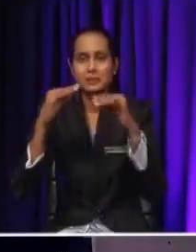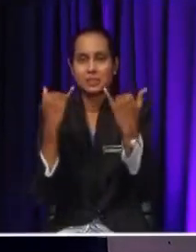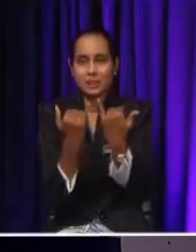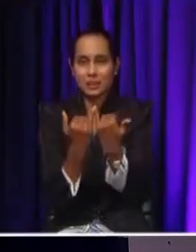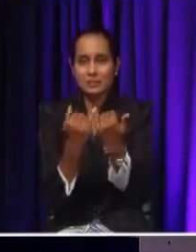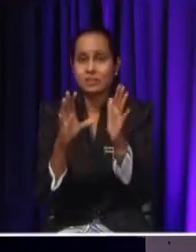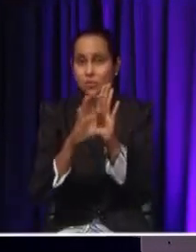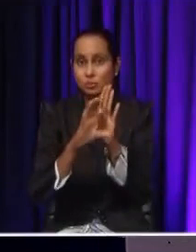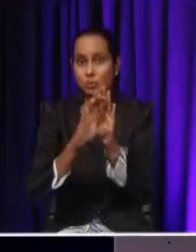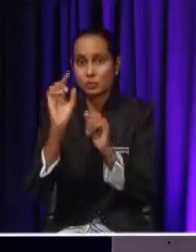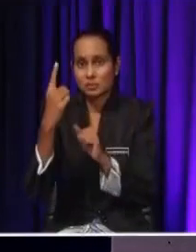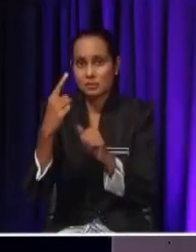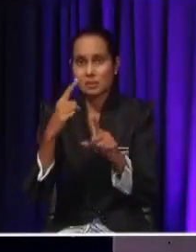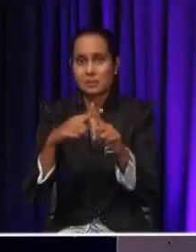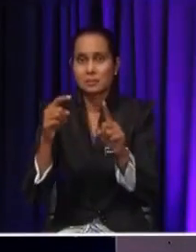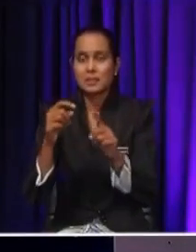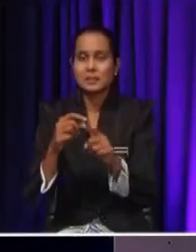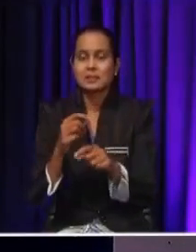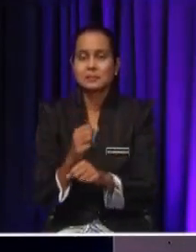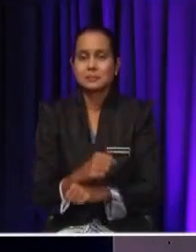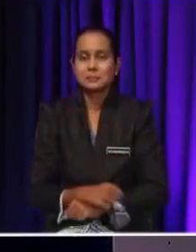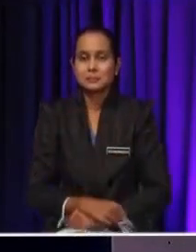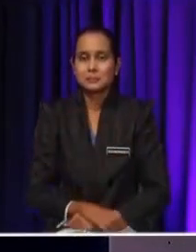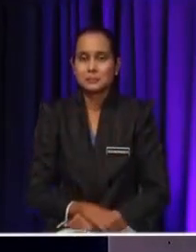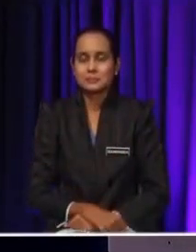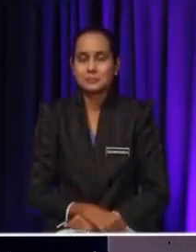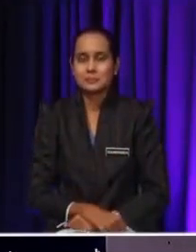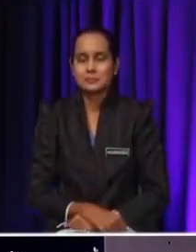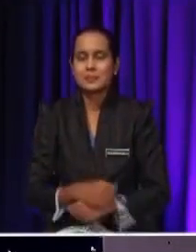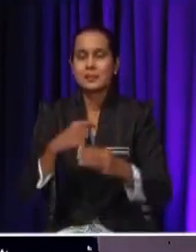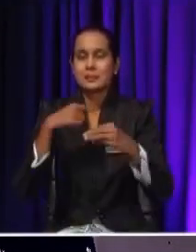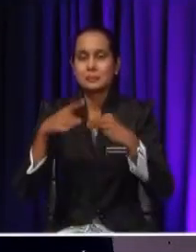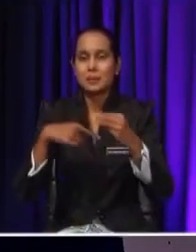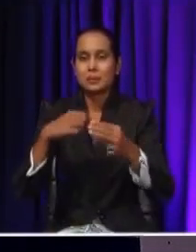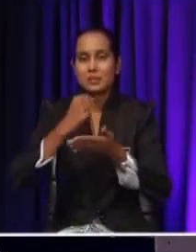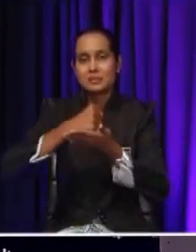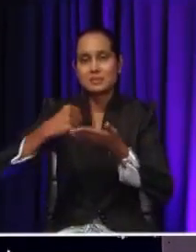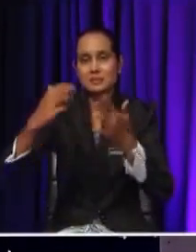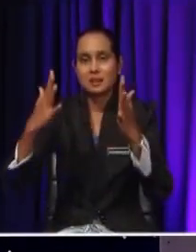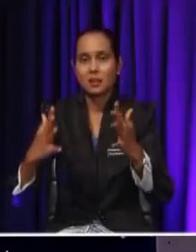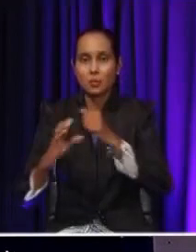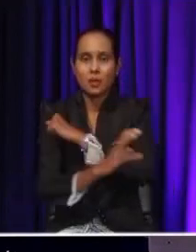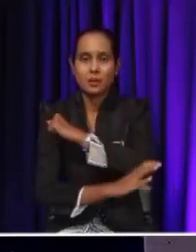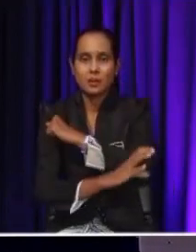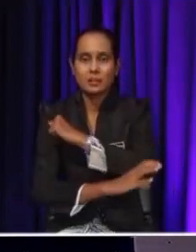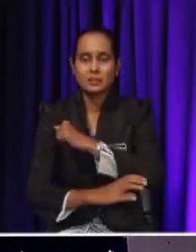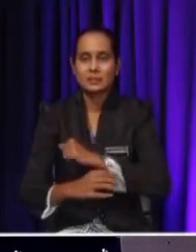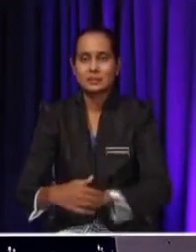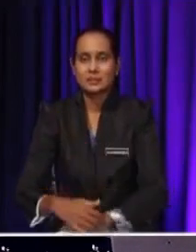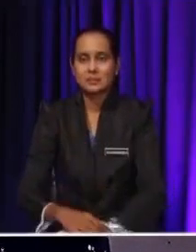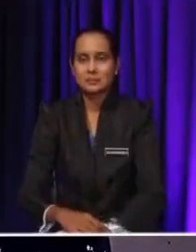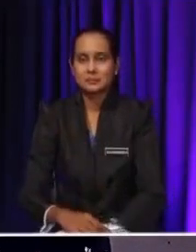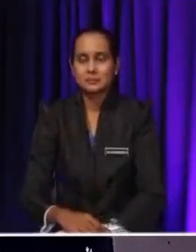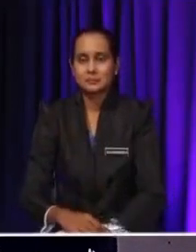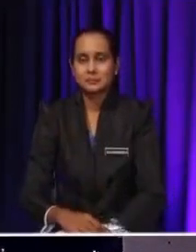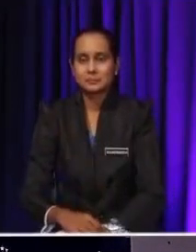siapa yang kita nak kupas pasti menyala sastrawan negara kita pergi kepada Utsman Awang sastrawan negara